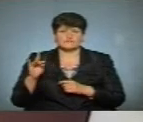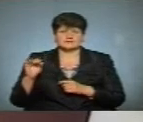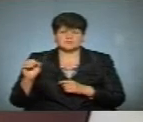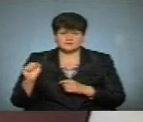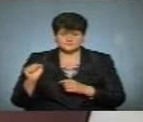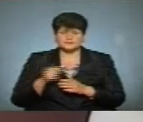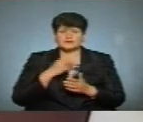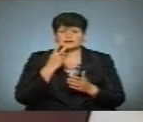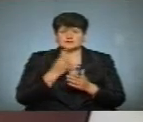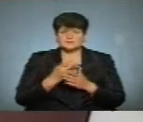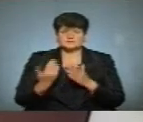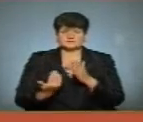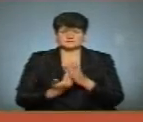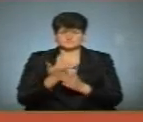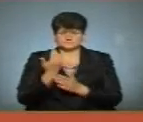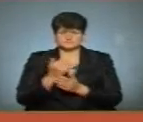Дивіться у випуску.